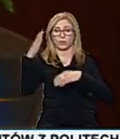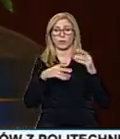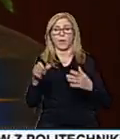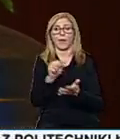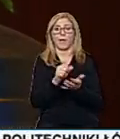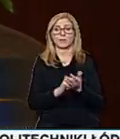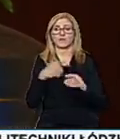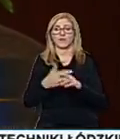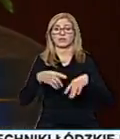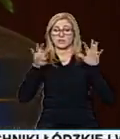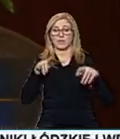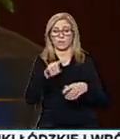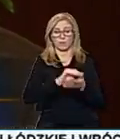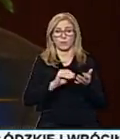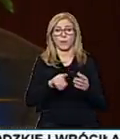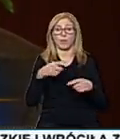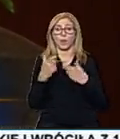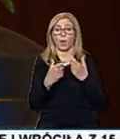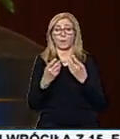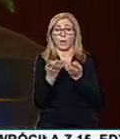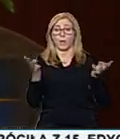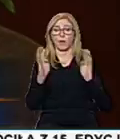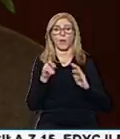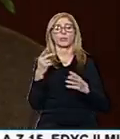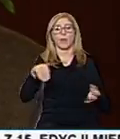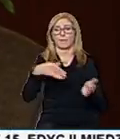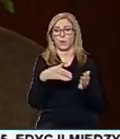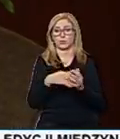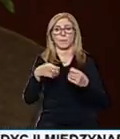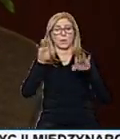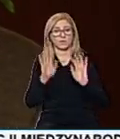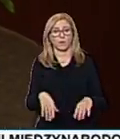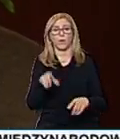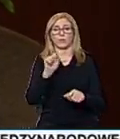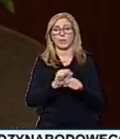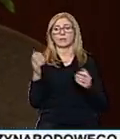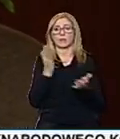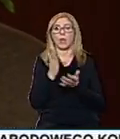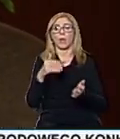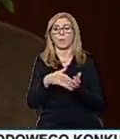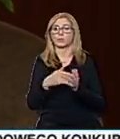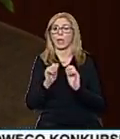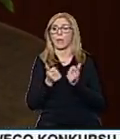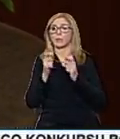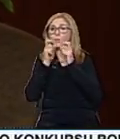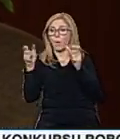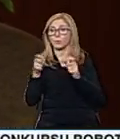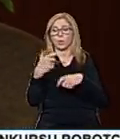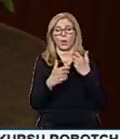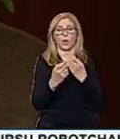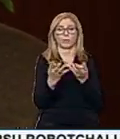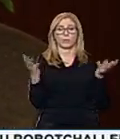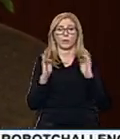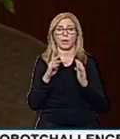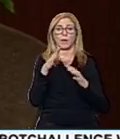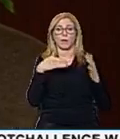artykuł 29 mówi, że na ogrodzenia nie potrzeba żadnych zezwoleń. Potrzebne jest tylko zgłoszenie na ogrodzenia